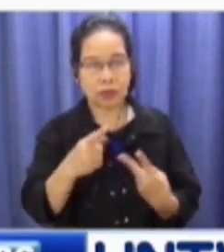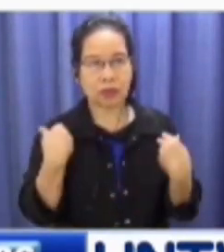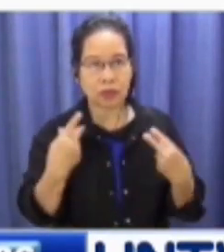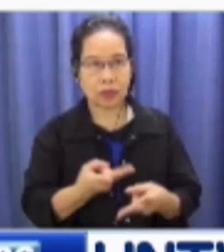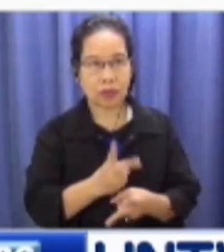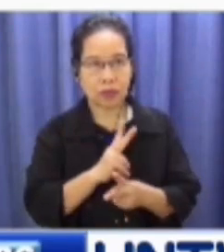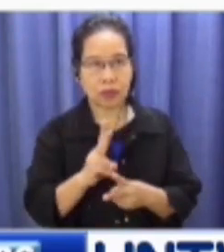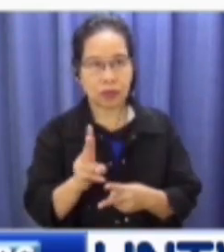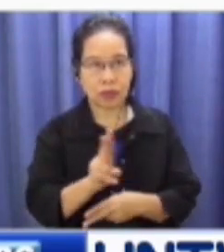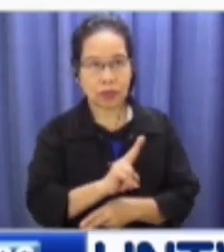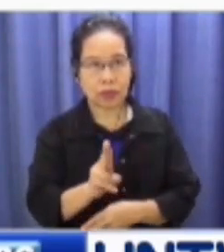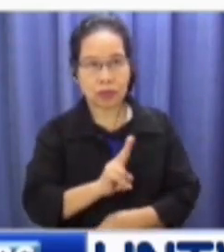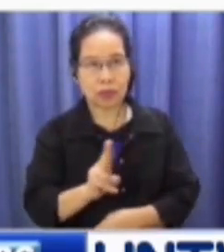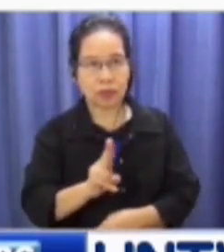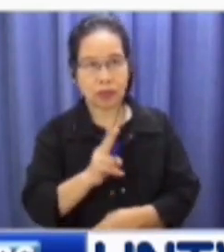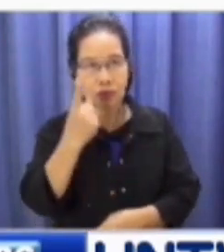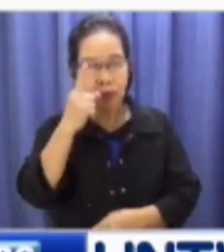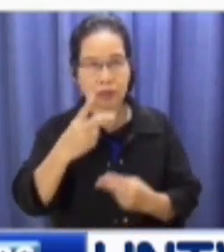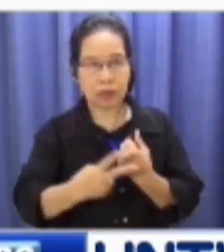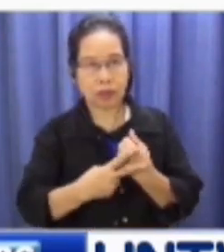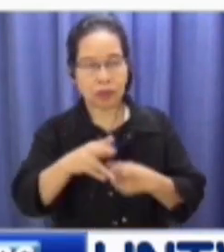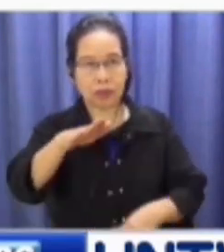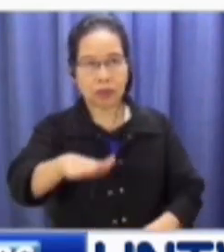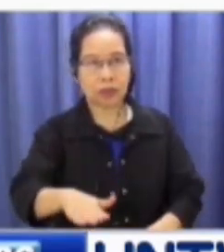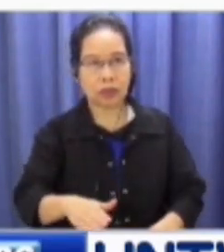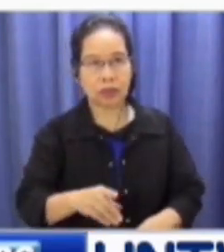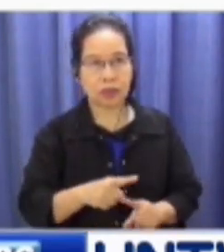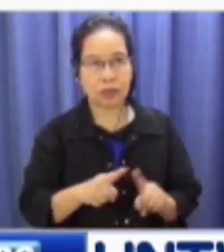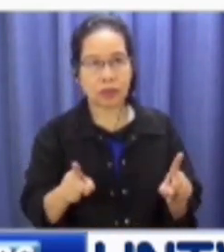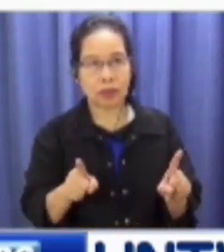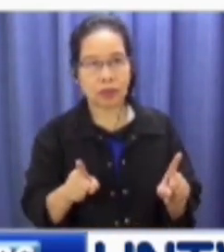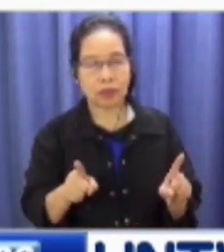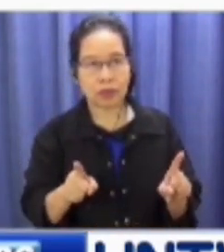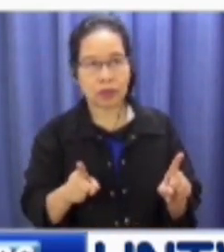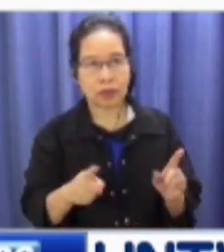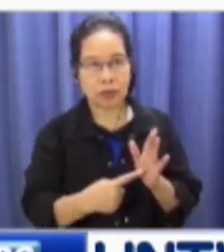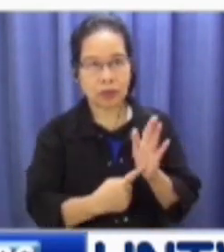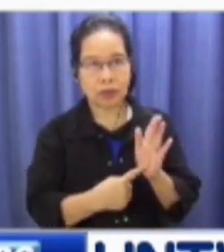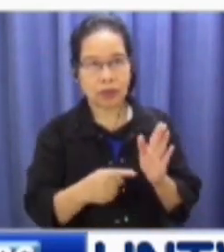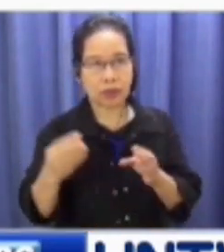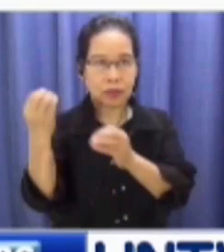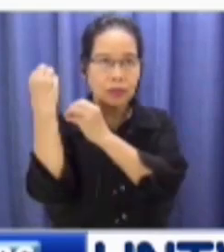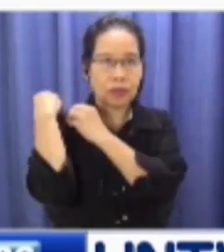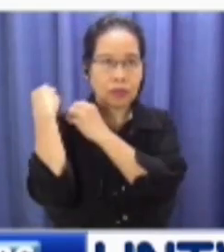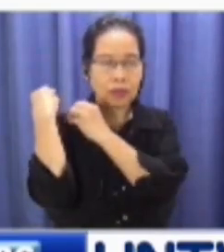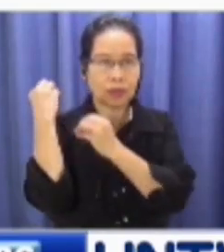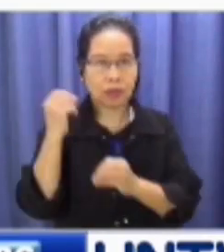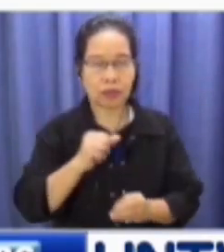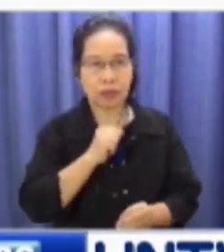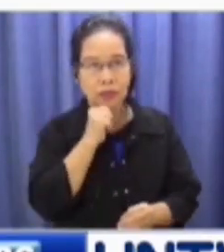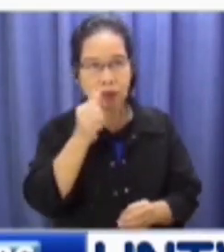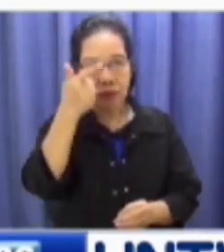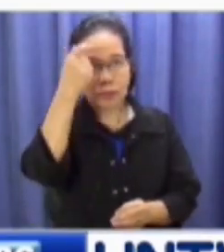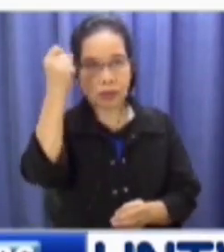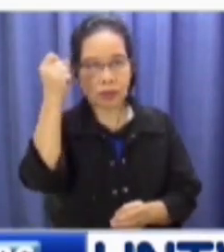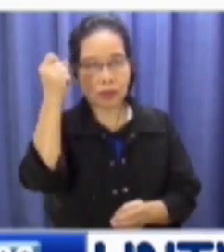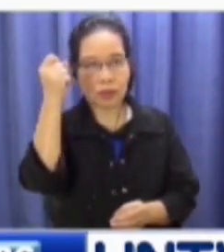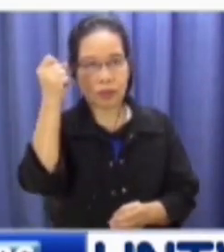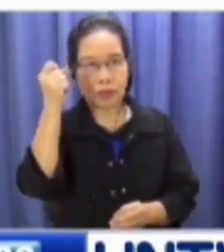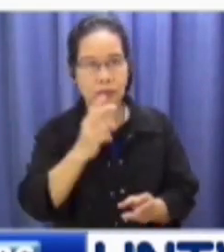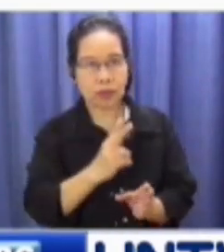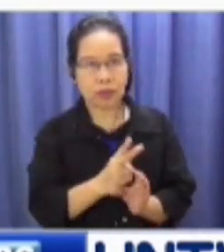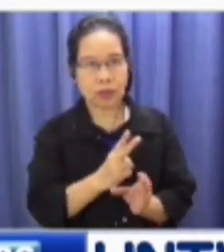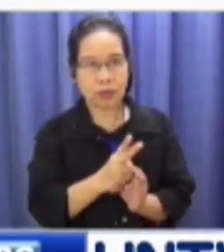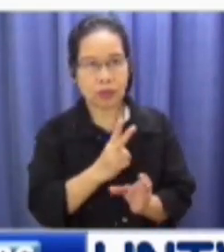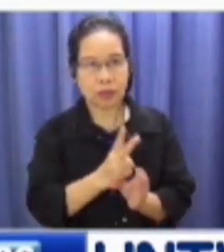for the sake of safety of the child. Kaya lang, ang lumabas po ay talagang obligado. Hindi po, kasi nga po, ang public utility vehicles,